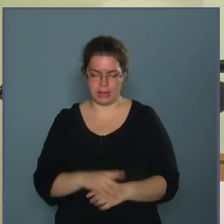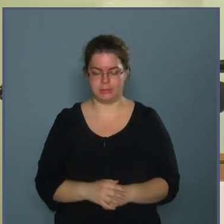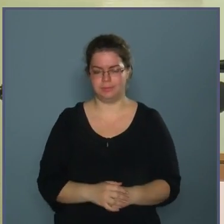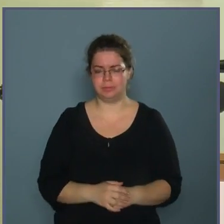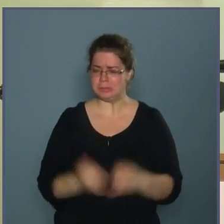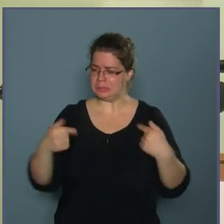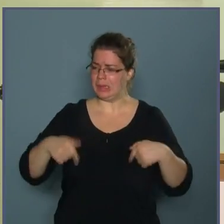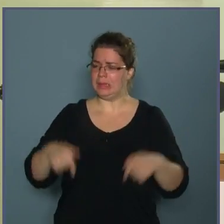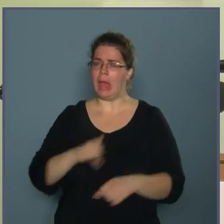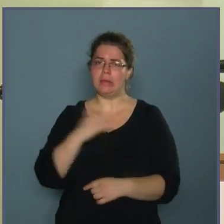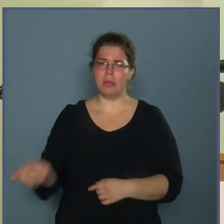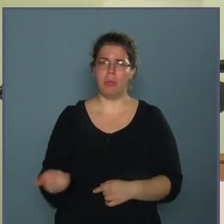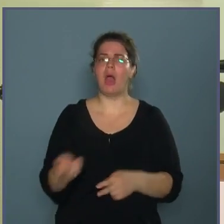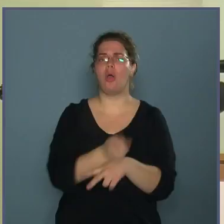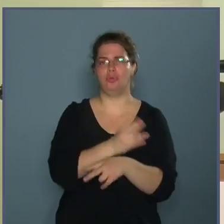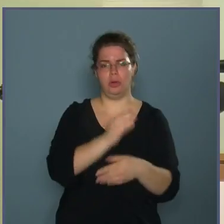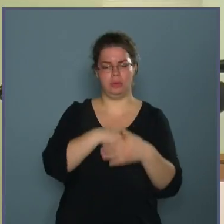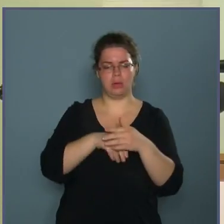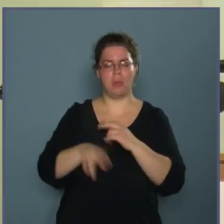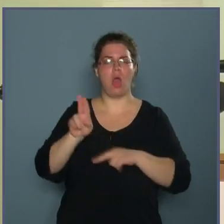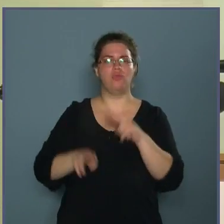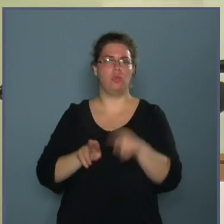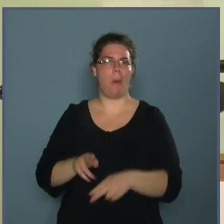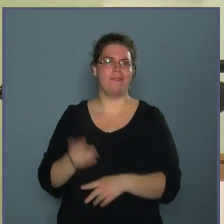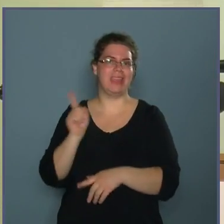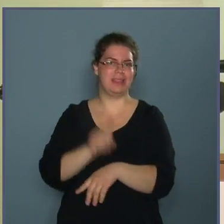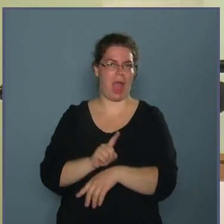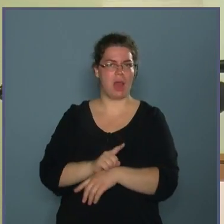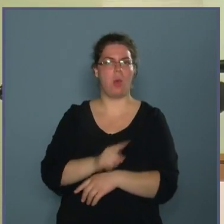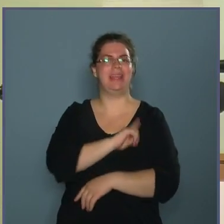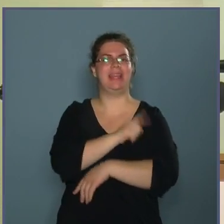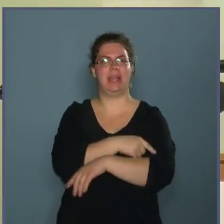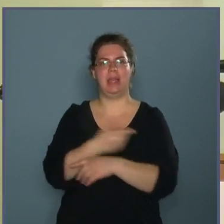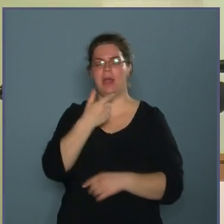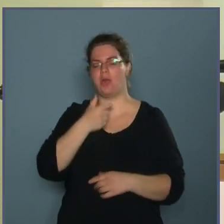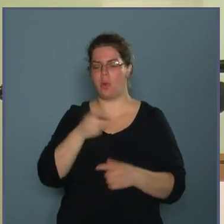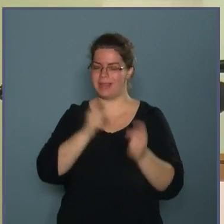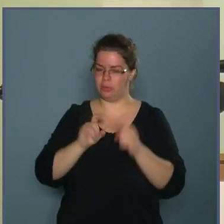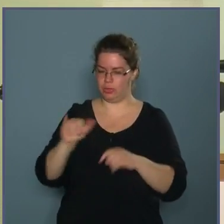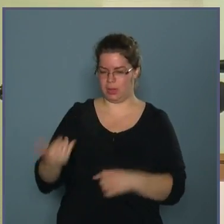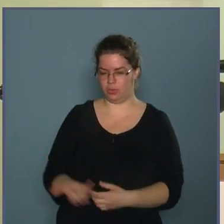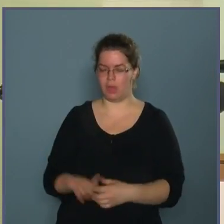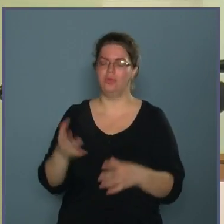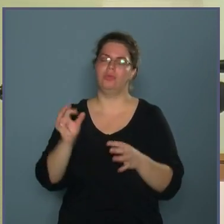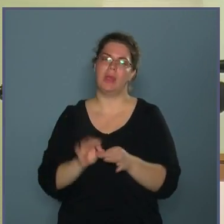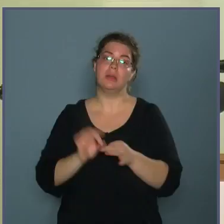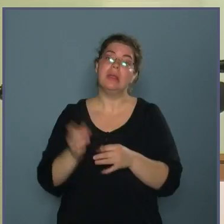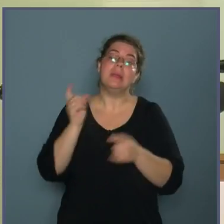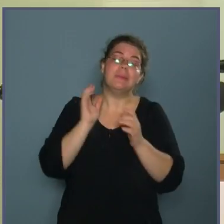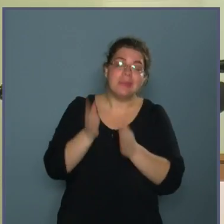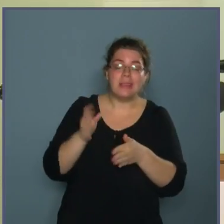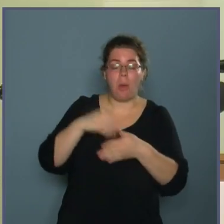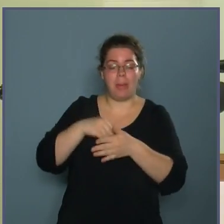évben hasonló tartalommal megtörtént a nővérszálló energetikai korszerűsítése. Bízunk benne, hogy hamarosan a belső tér modernizálása